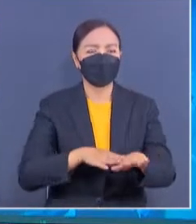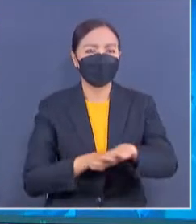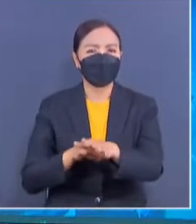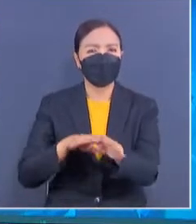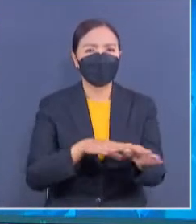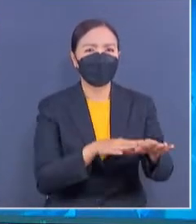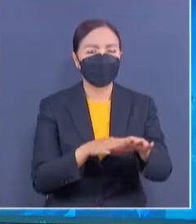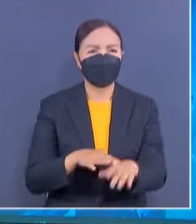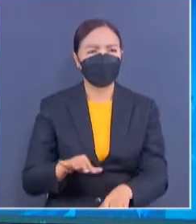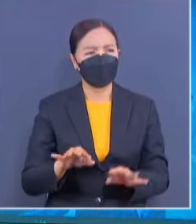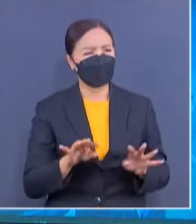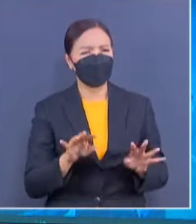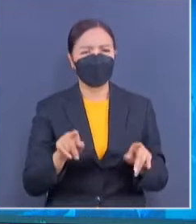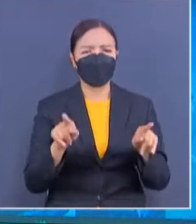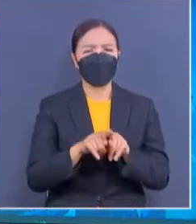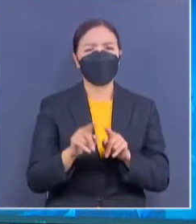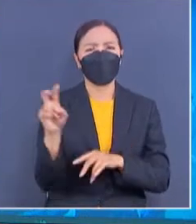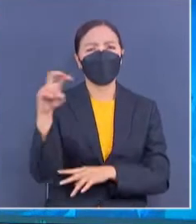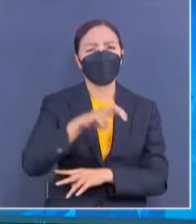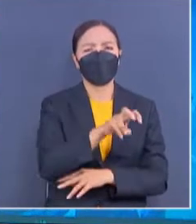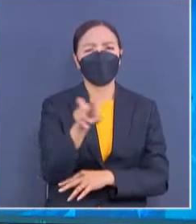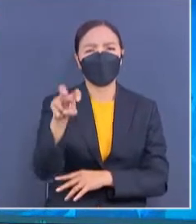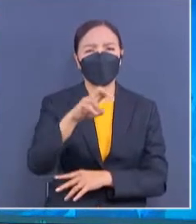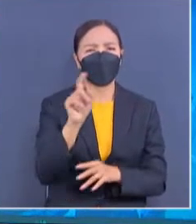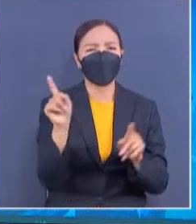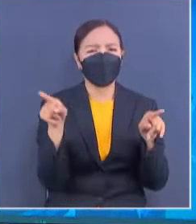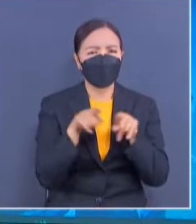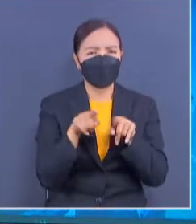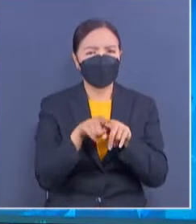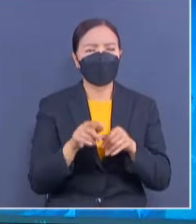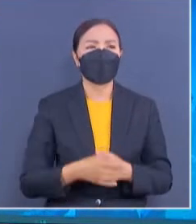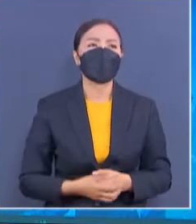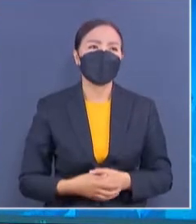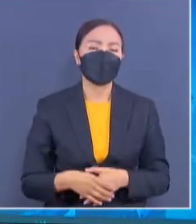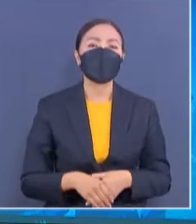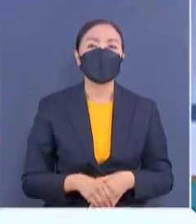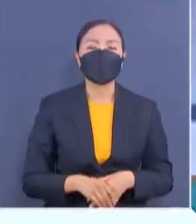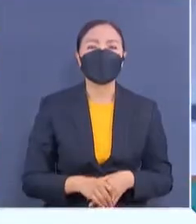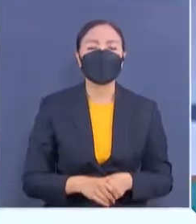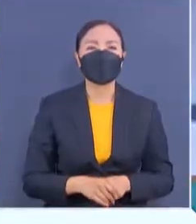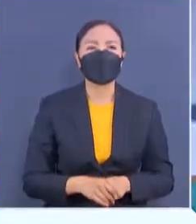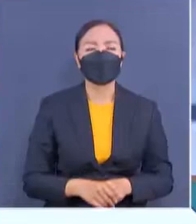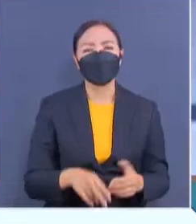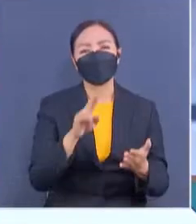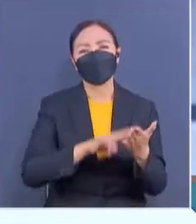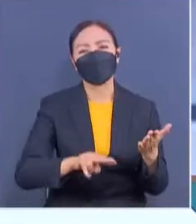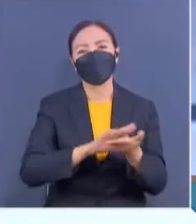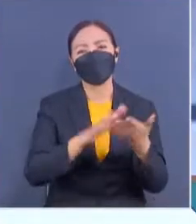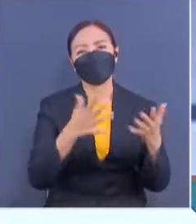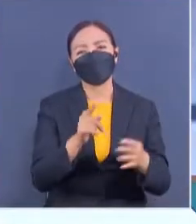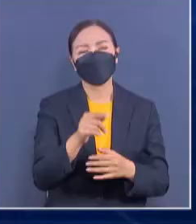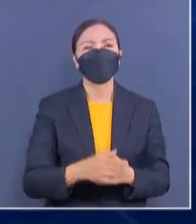ทุกแล้วล่ ะ แทบจะเป็นงูแล้วล่ ะ ขับเลื้อยขนาดนี้นะครับล่าสุดเนี่ยตำรวจสันป่าตองเชียงใหม่ก็สั่งปรับเป็นที่เรียบร้อยแล้ว